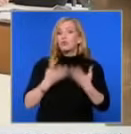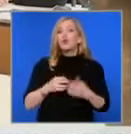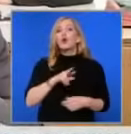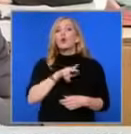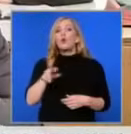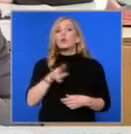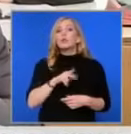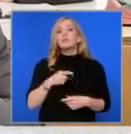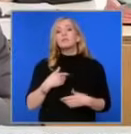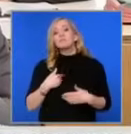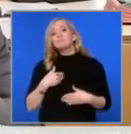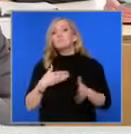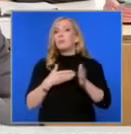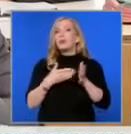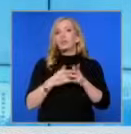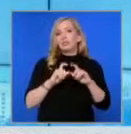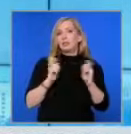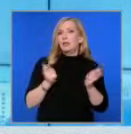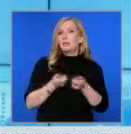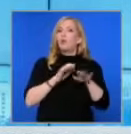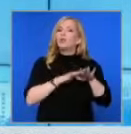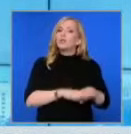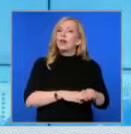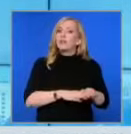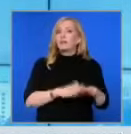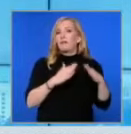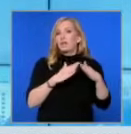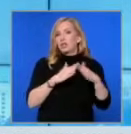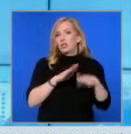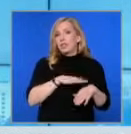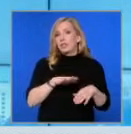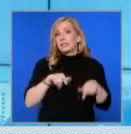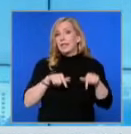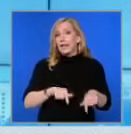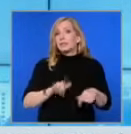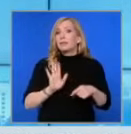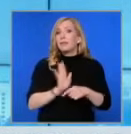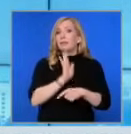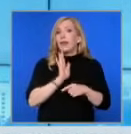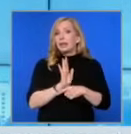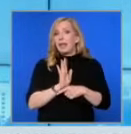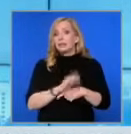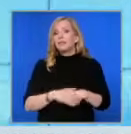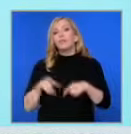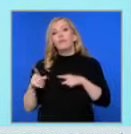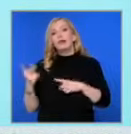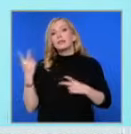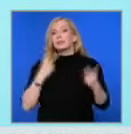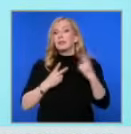причини да оставят детето си вкъщи. Сега ще бъдат 15, като повечето ще бъдат с решение на класния ръководител.